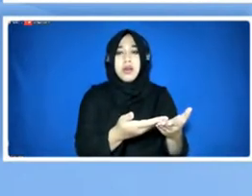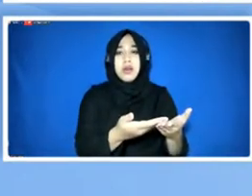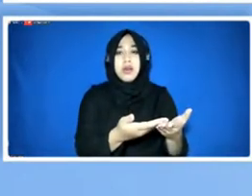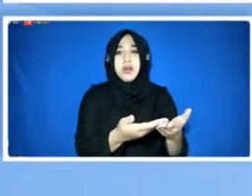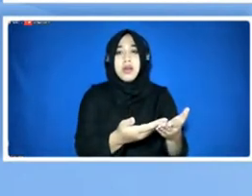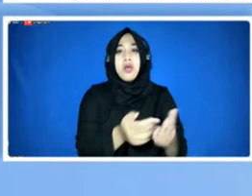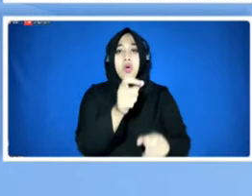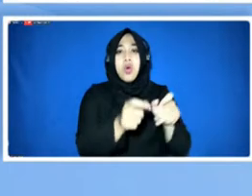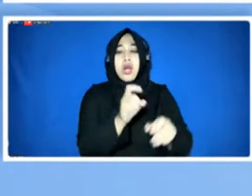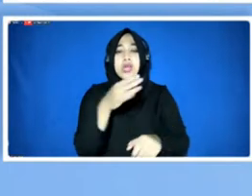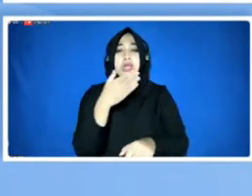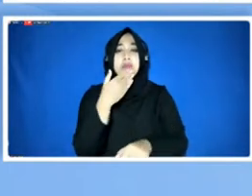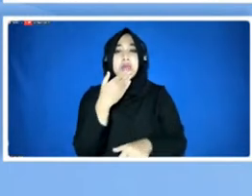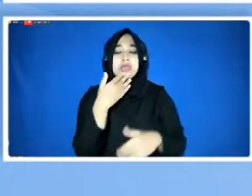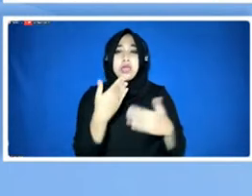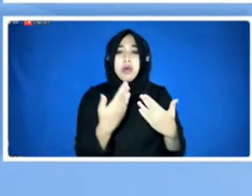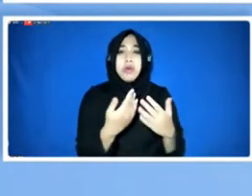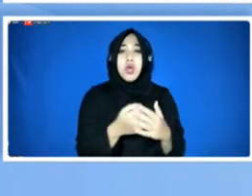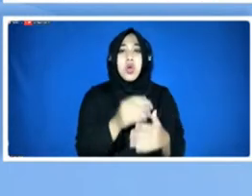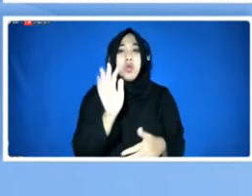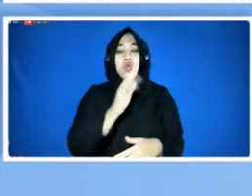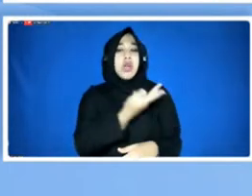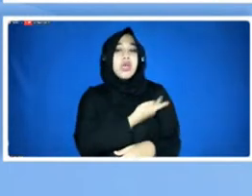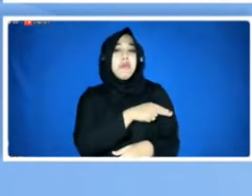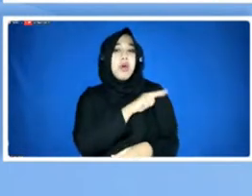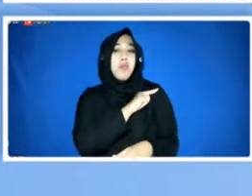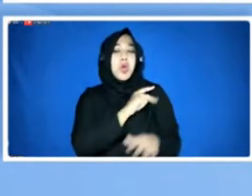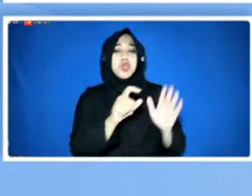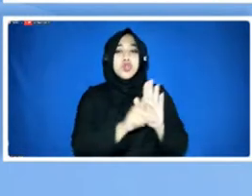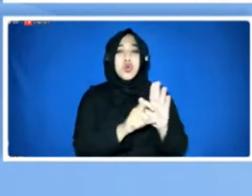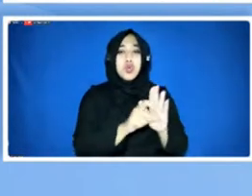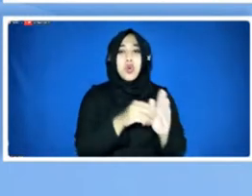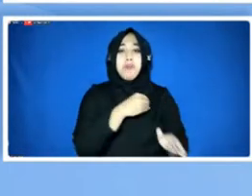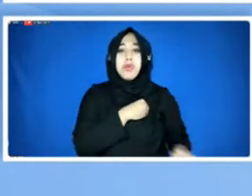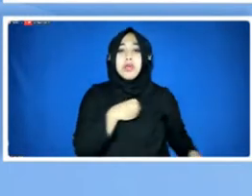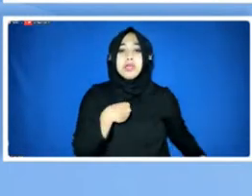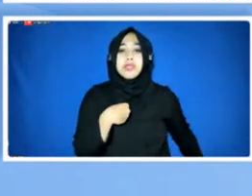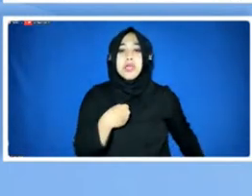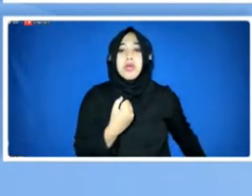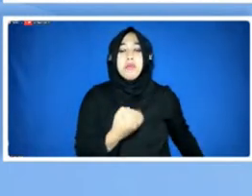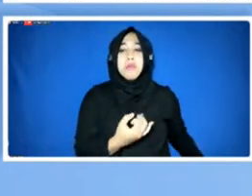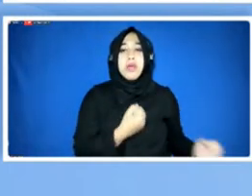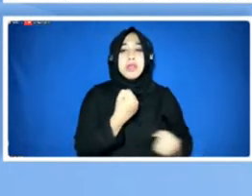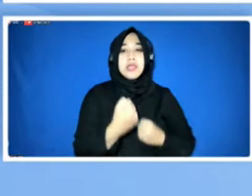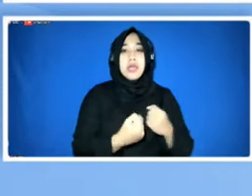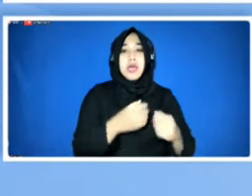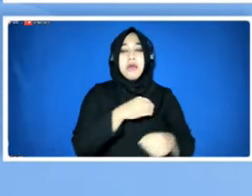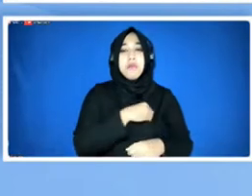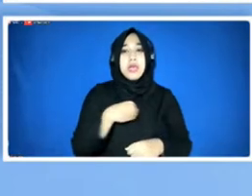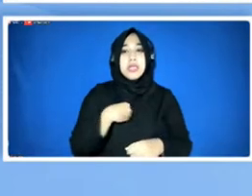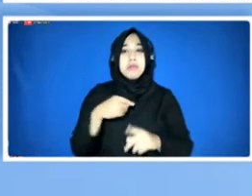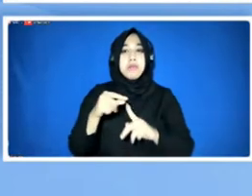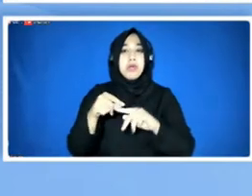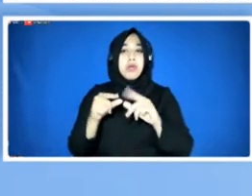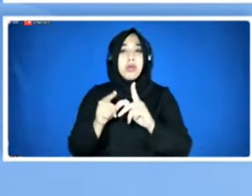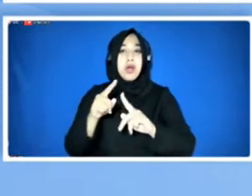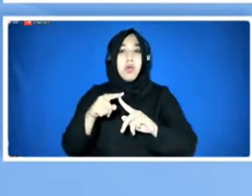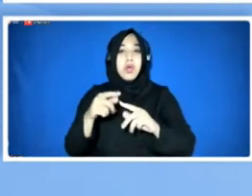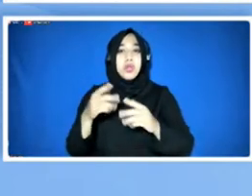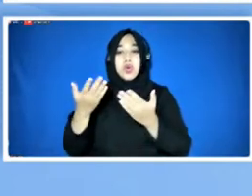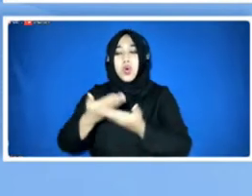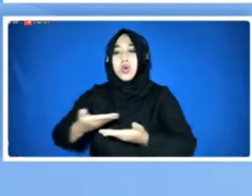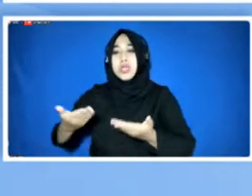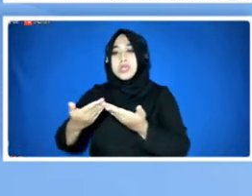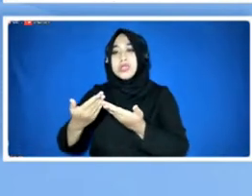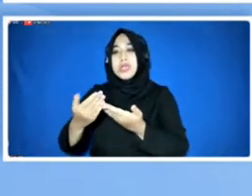lain yang biasanya bukan kompetensinya. Misalkan dalam dunia medis itu task shifting beberapa tindakan medis dari dokter ke perawat pada kondisi tertentu. Pada